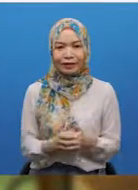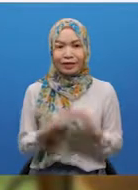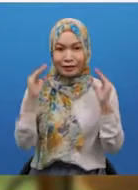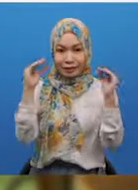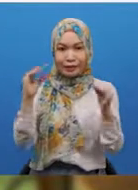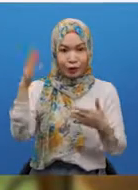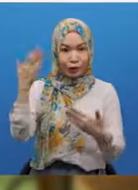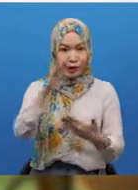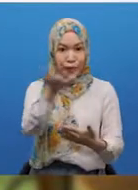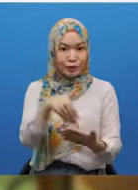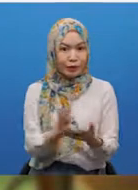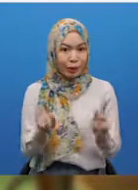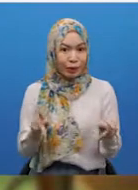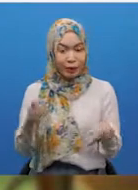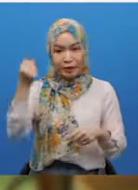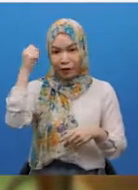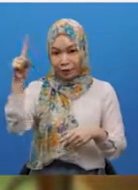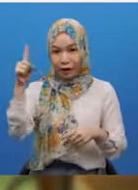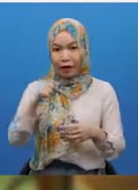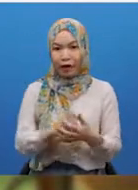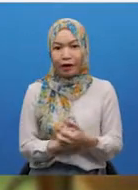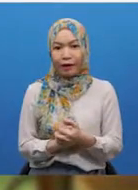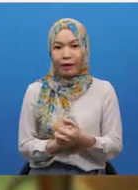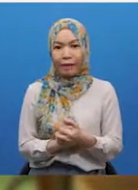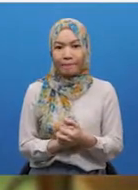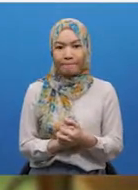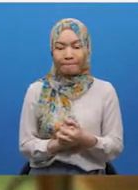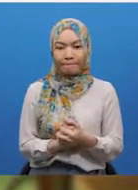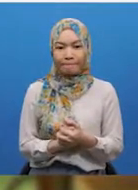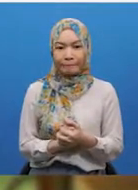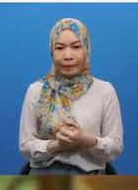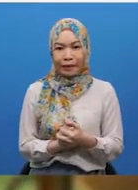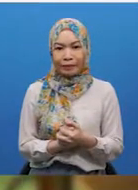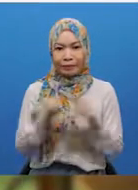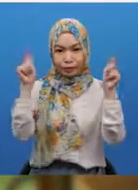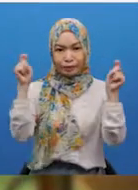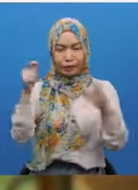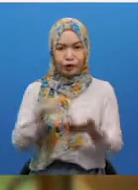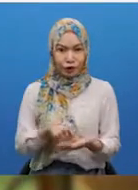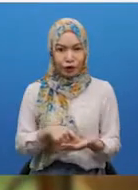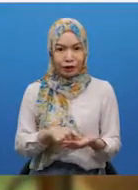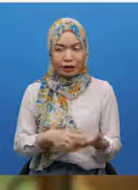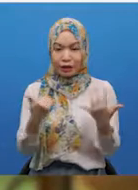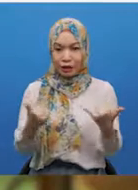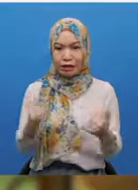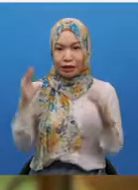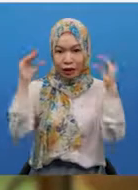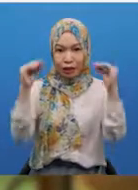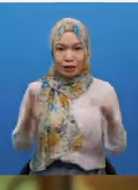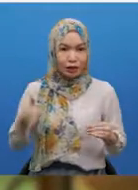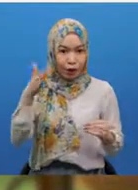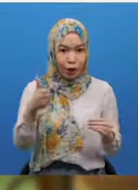Cikgu harap pelajar sudah faham tentang aspek gelaran ini. Sekarang, cikgu akan